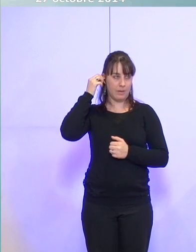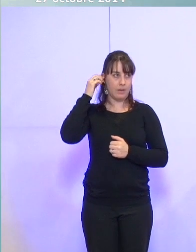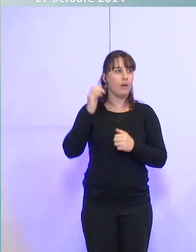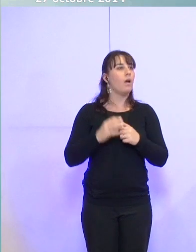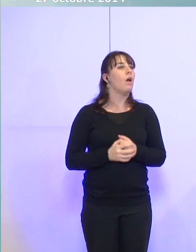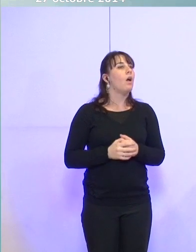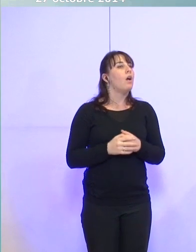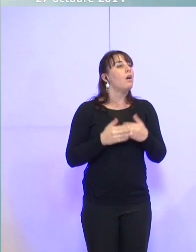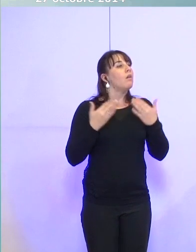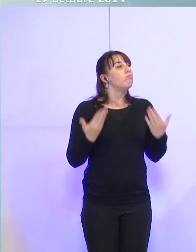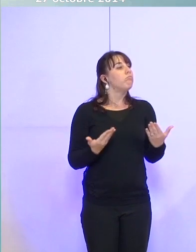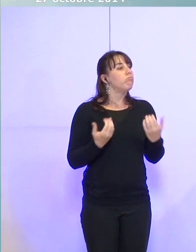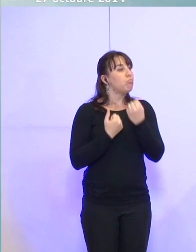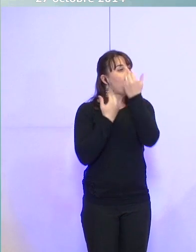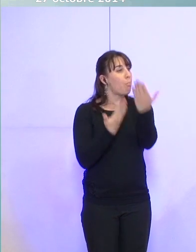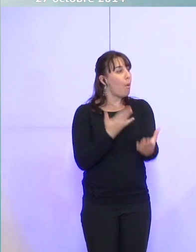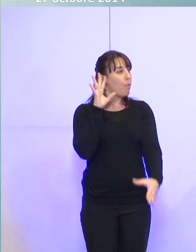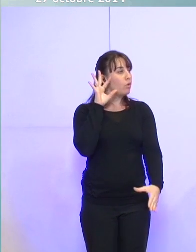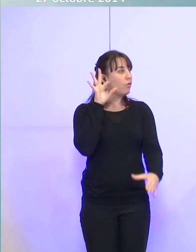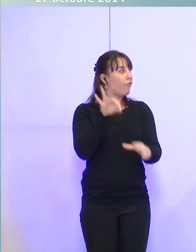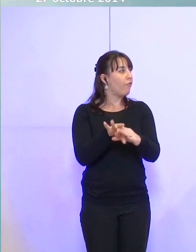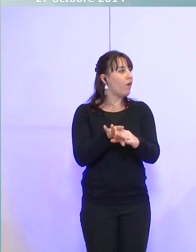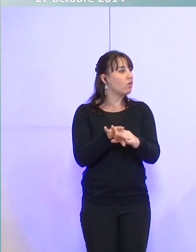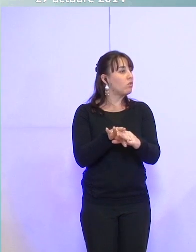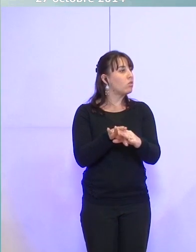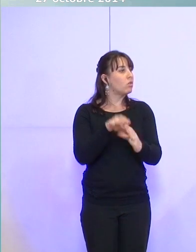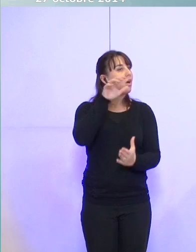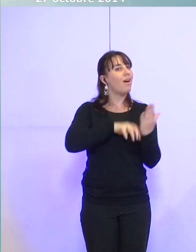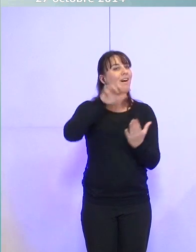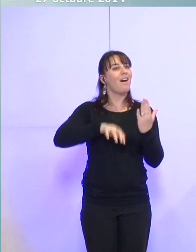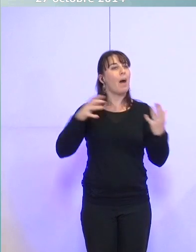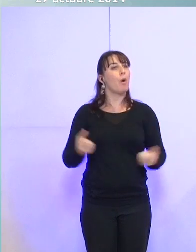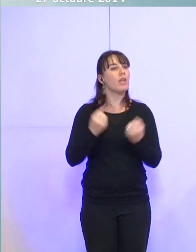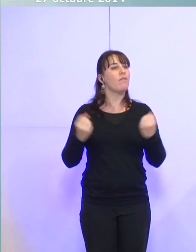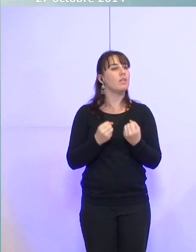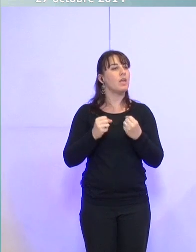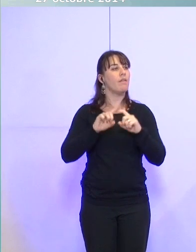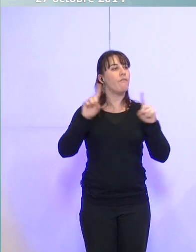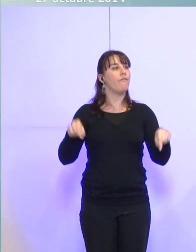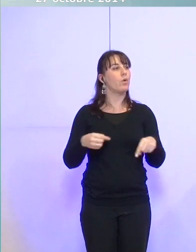Je mets aux voix ce rapport d'activité, ce compte financier.